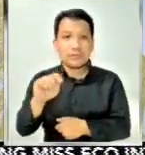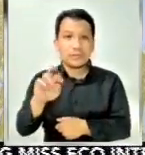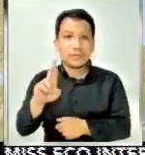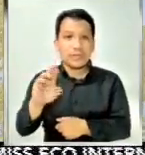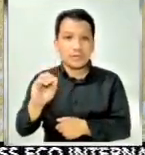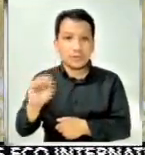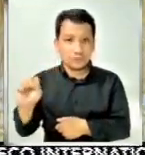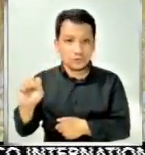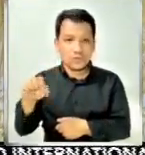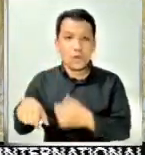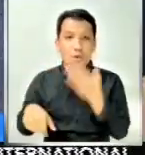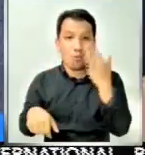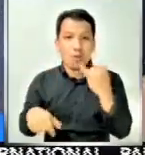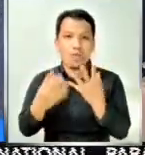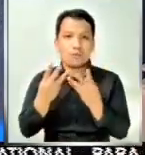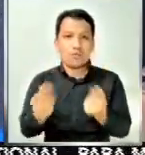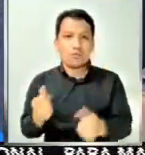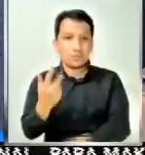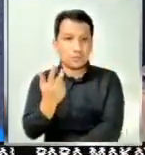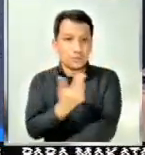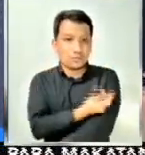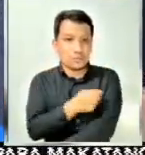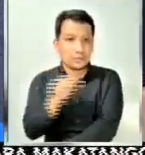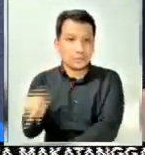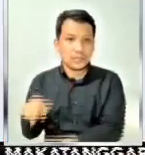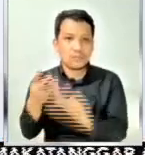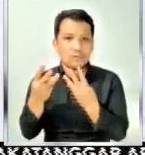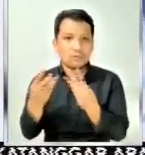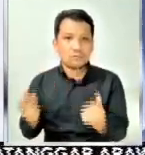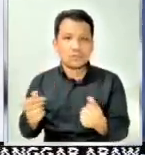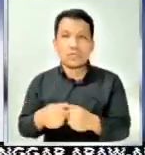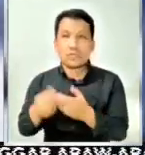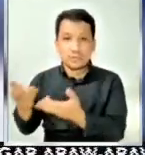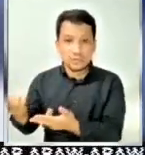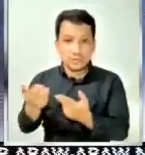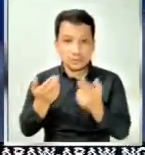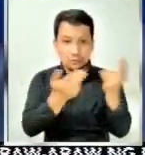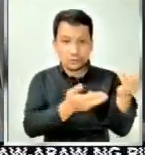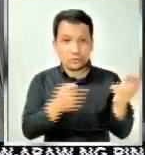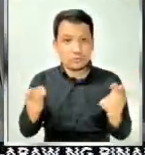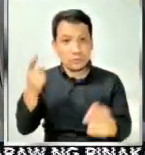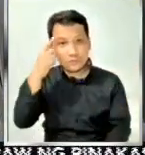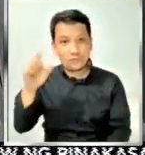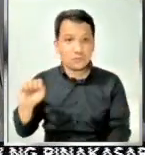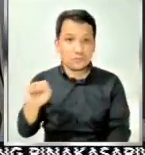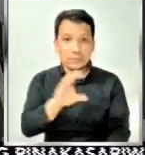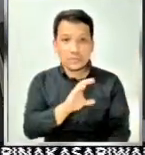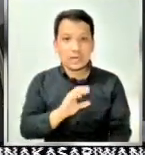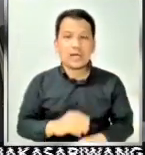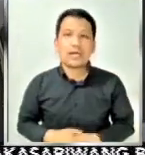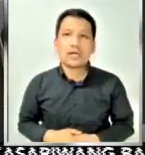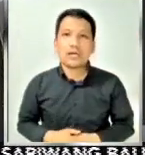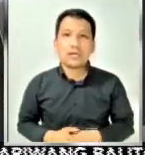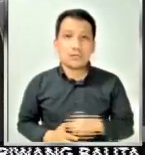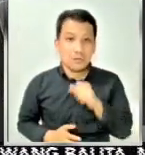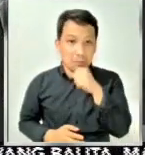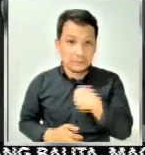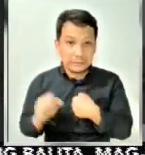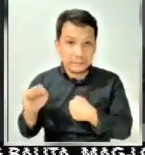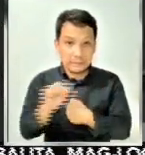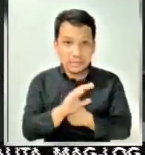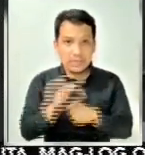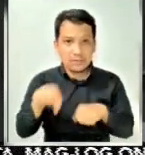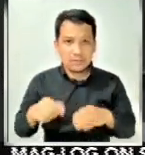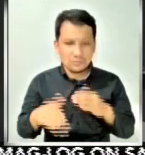ang supply nila ng AstraZeneca vaccines na inirerekomenda para sa senior citizens. Possibly, magre-resume kami